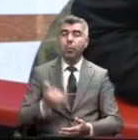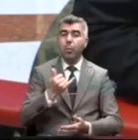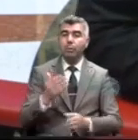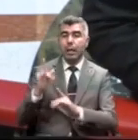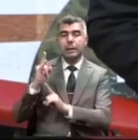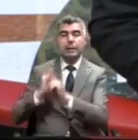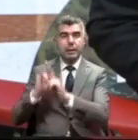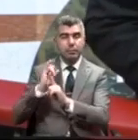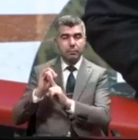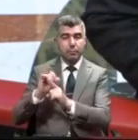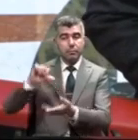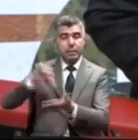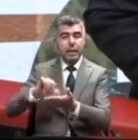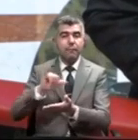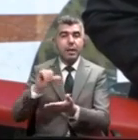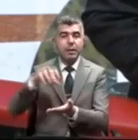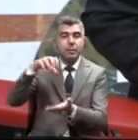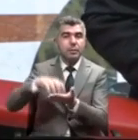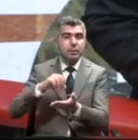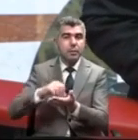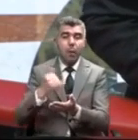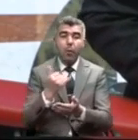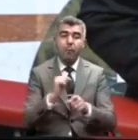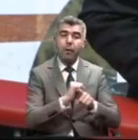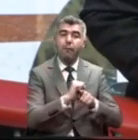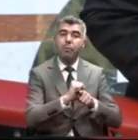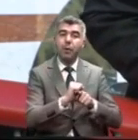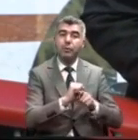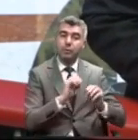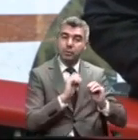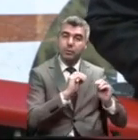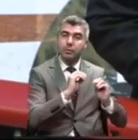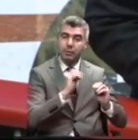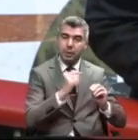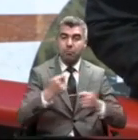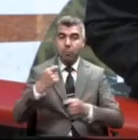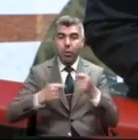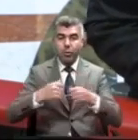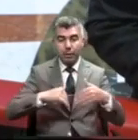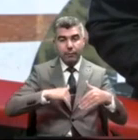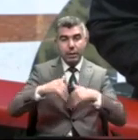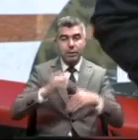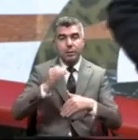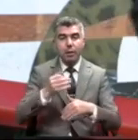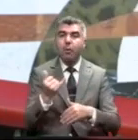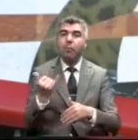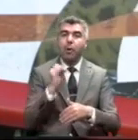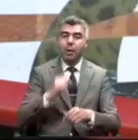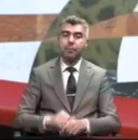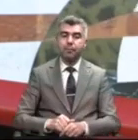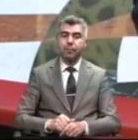كانت توطين مهم ولكن كاين ايضا التاطير حيث الباعى المتنقلين مهمين ايضا وكاين امكانيه